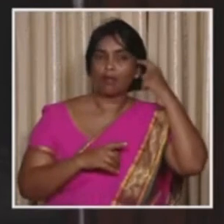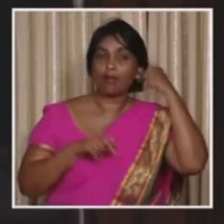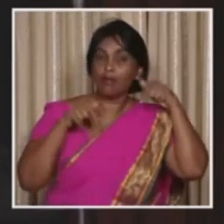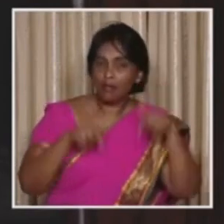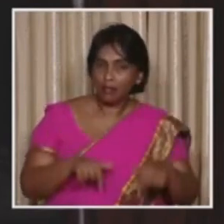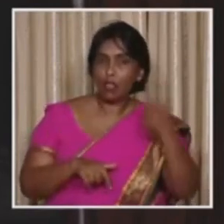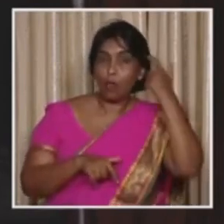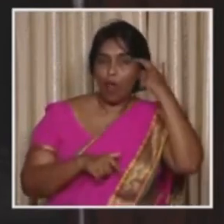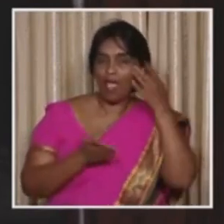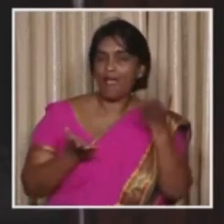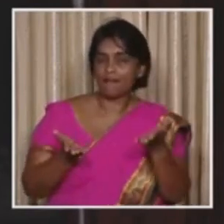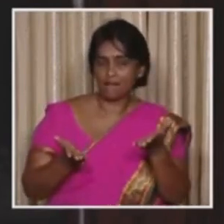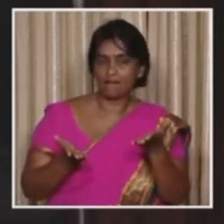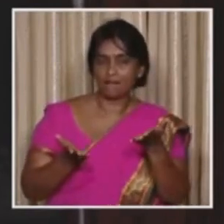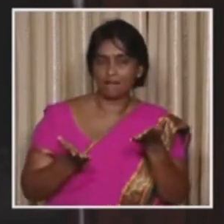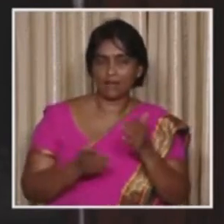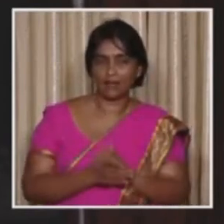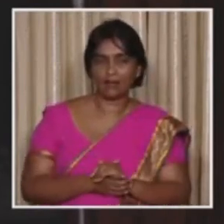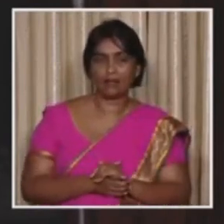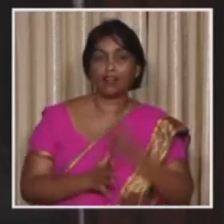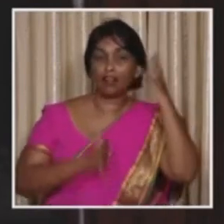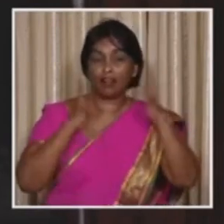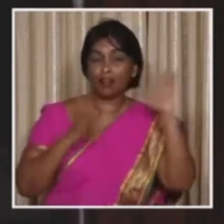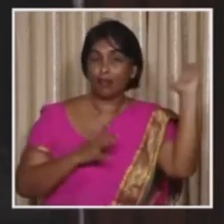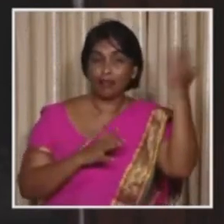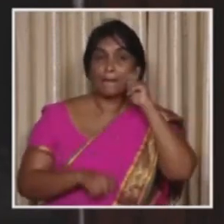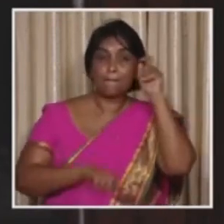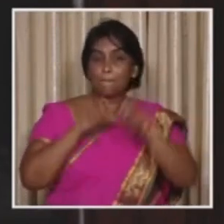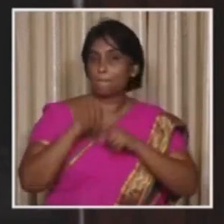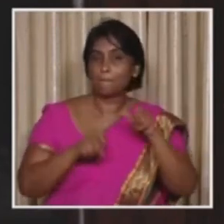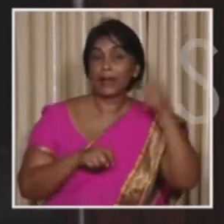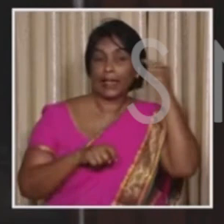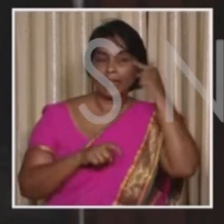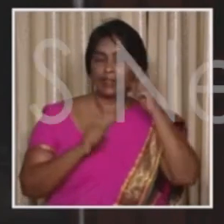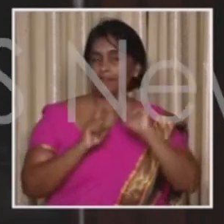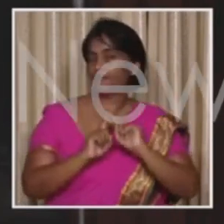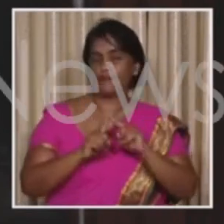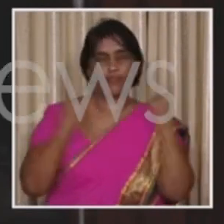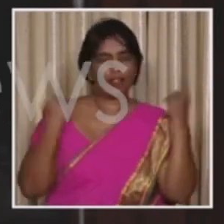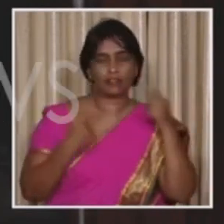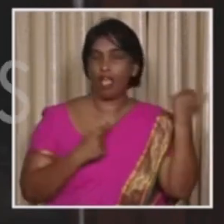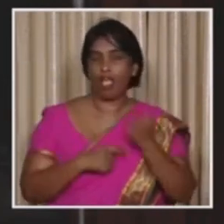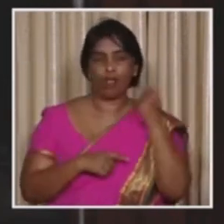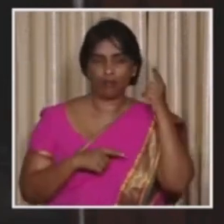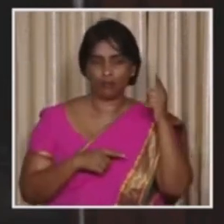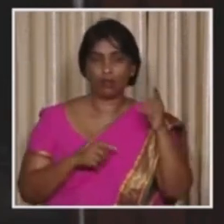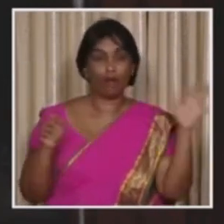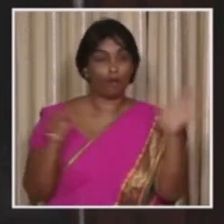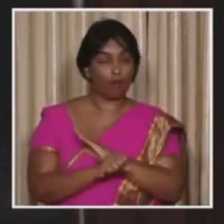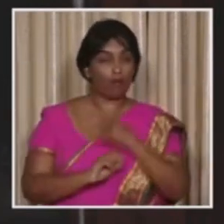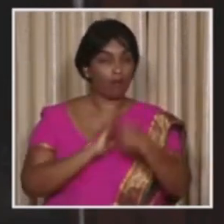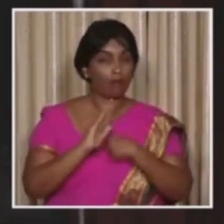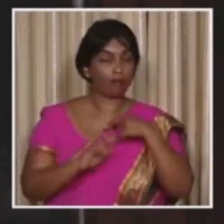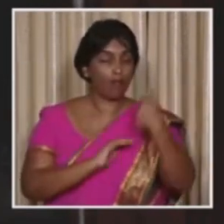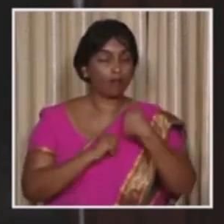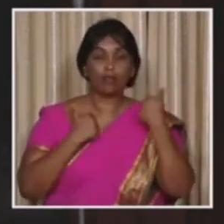දැන්වත් මුන්ට මොලේ පෑදිලා කියලා ලෝකේ මිනිස්සු අපිට වඩා හිතන විදිය වෙනස් හිතන විදිය අලුත් පිරිපුන් රටක් පිරිපුන්